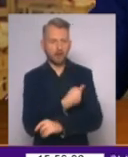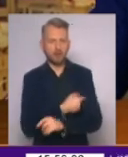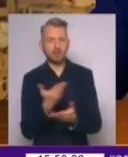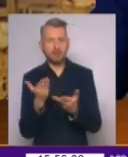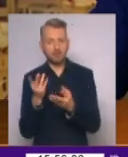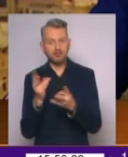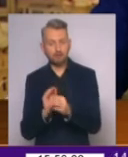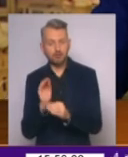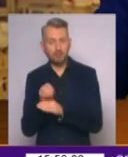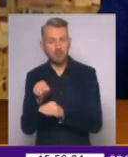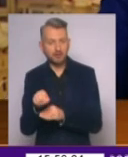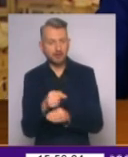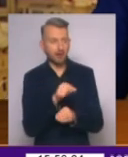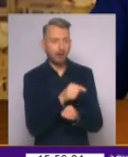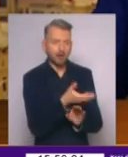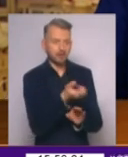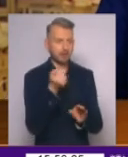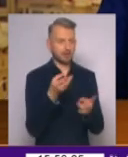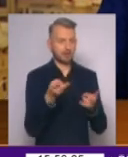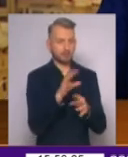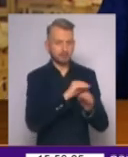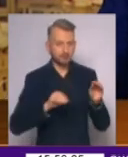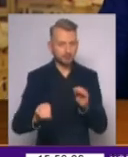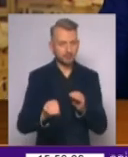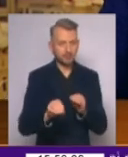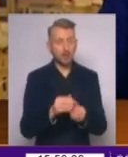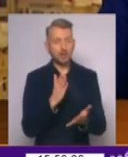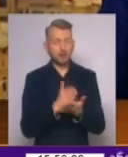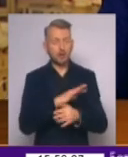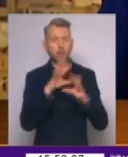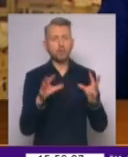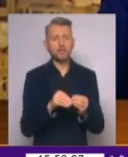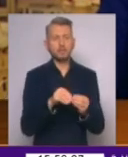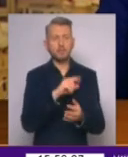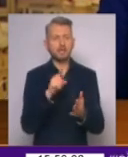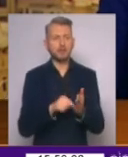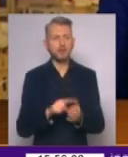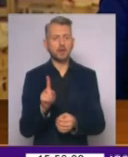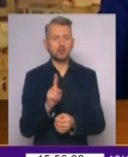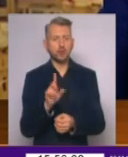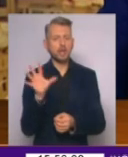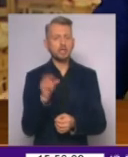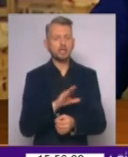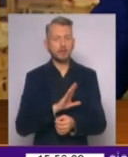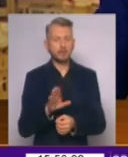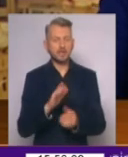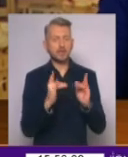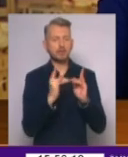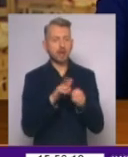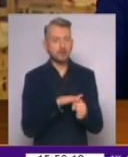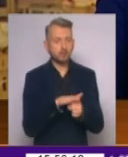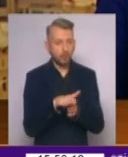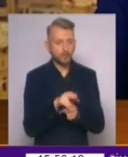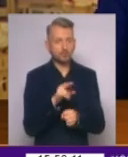додати на якісь відділення, а в якихось забрати. Угу. Є так само це комплексне питання, що і не всі ліжка заповнені